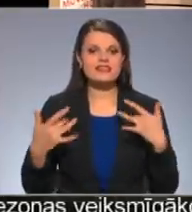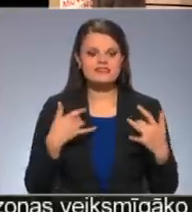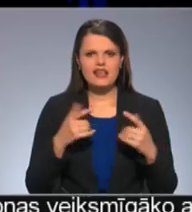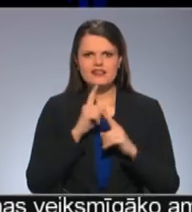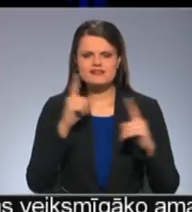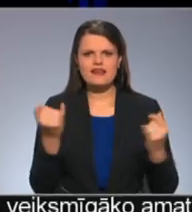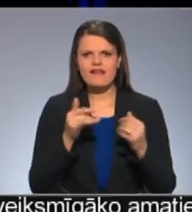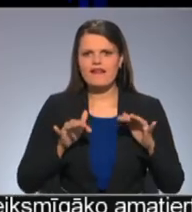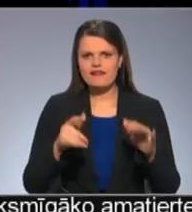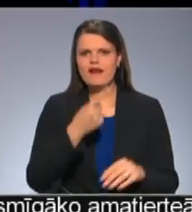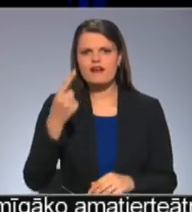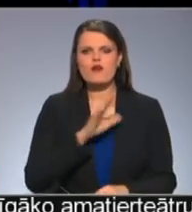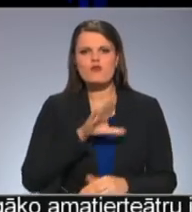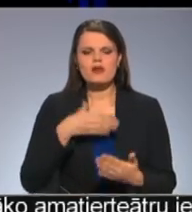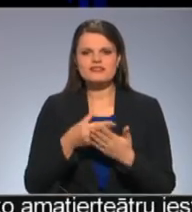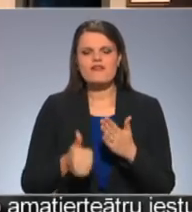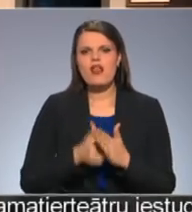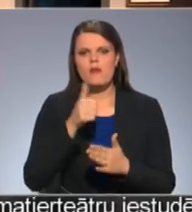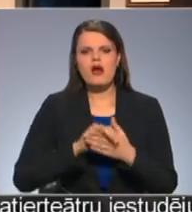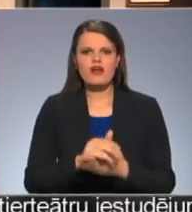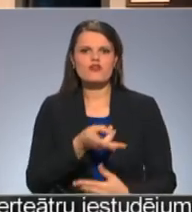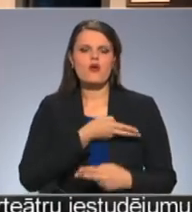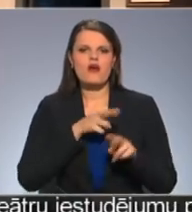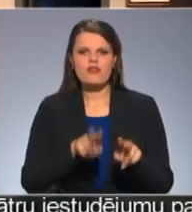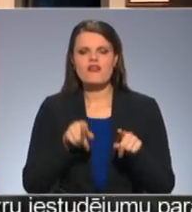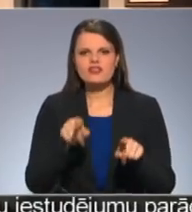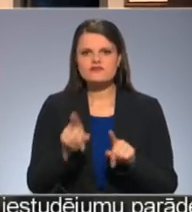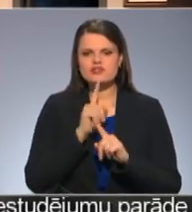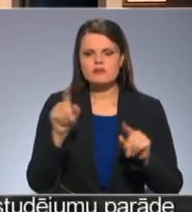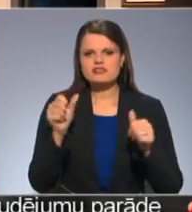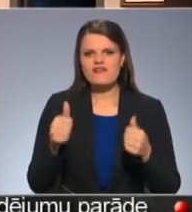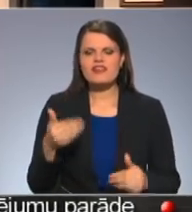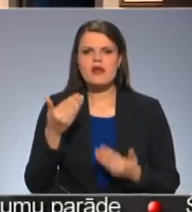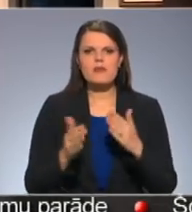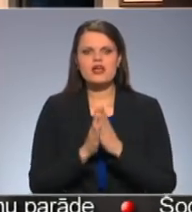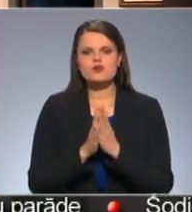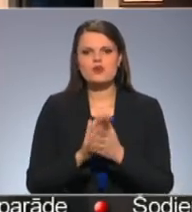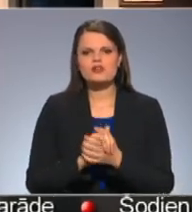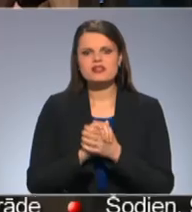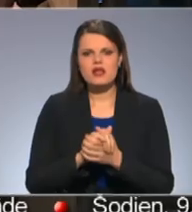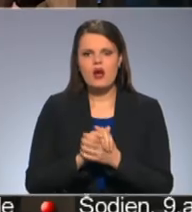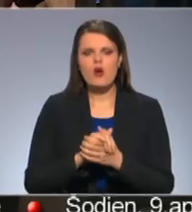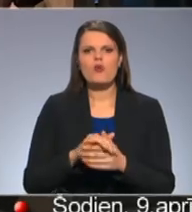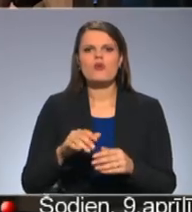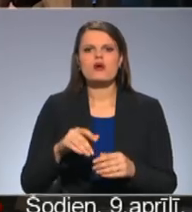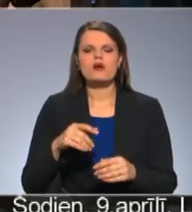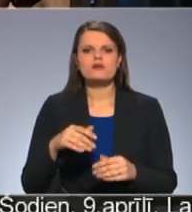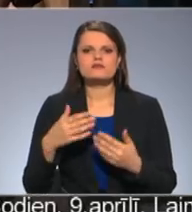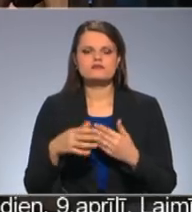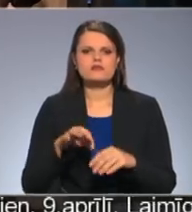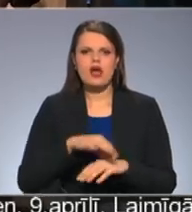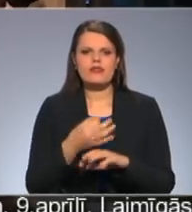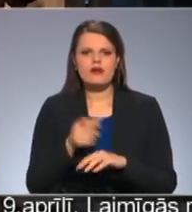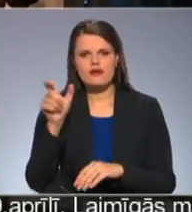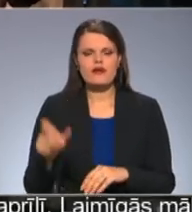intriga. Gadu pēc sava labākā drauga nāves, viņš traģikomiskā veidā mēģina lūgt draugu atraitnes roku, kas vienlaiks ir arī viņa